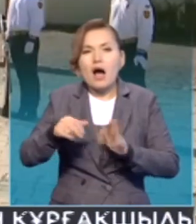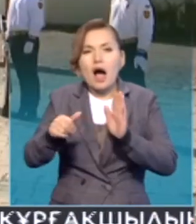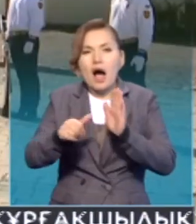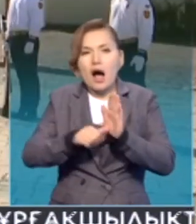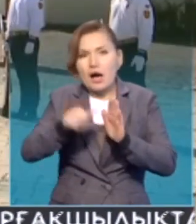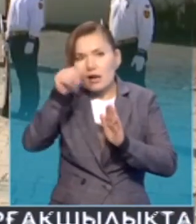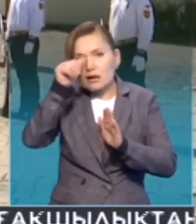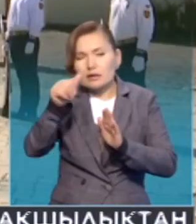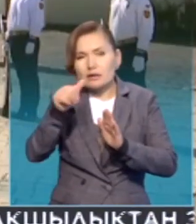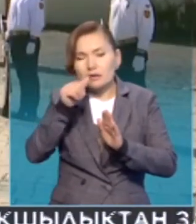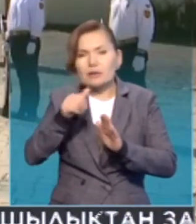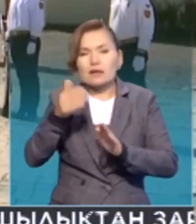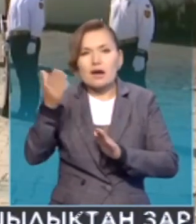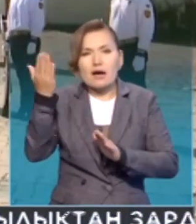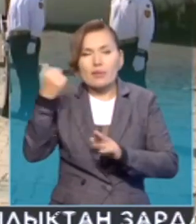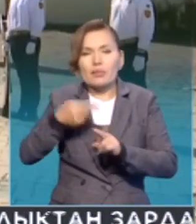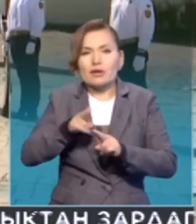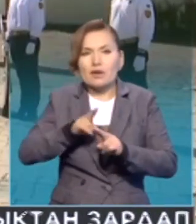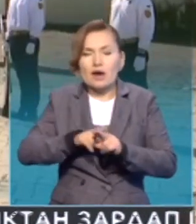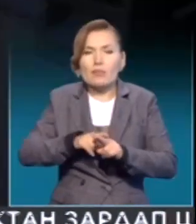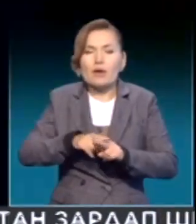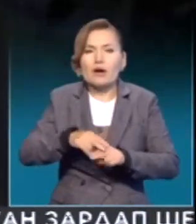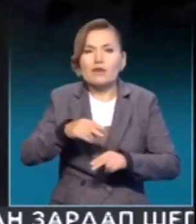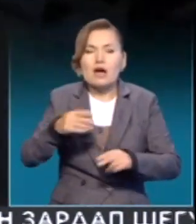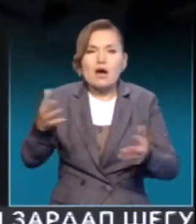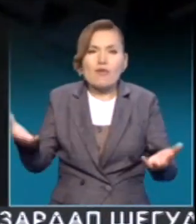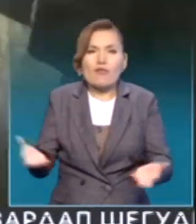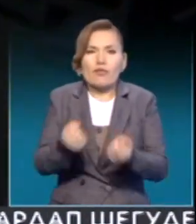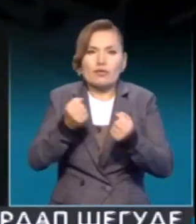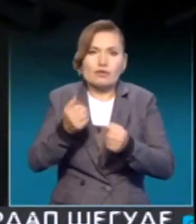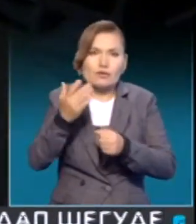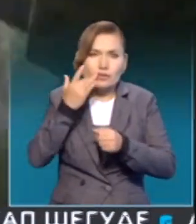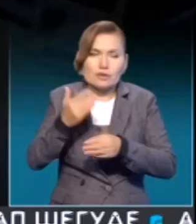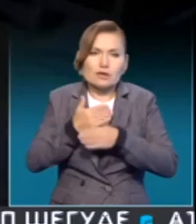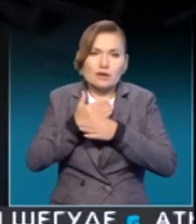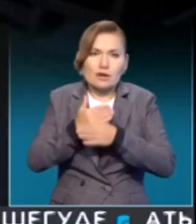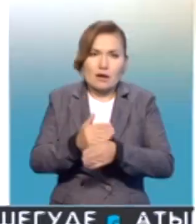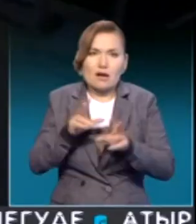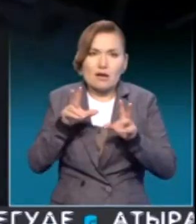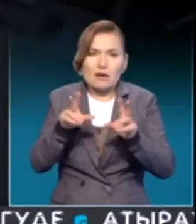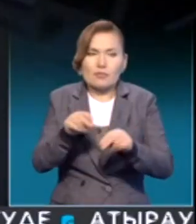тірілгенін мәлімдеп, Ресей армиясын Украинадан қайтсе де толық аластатуға сөз берді.